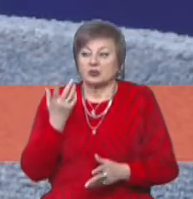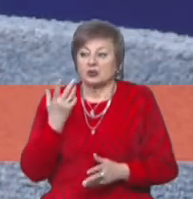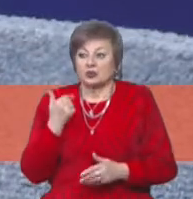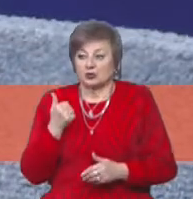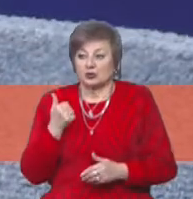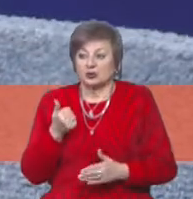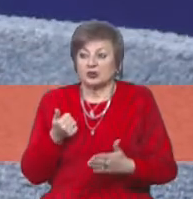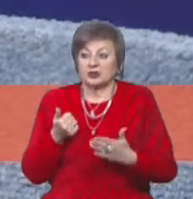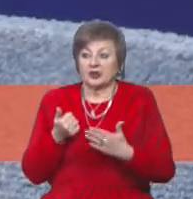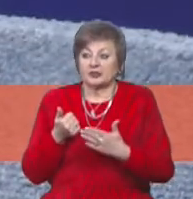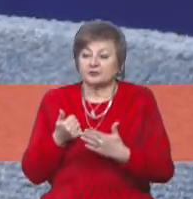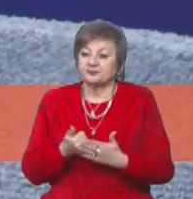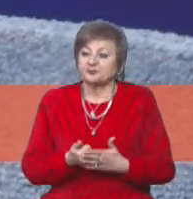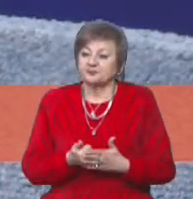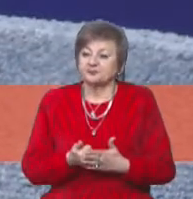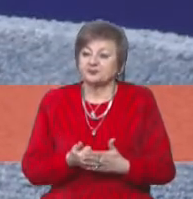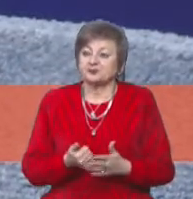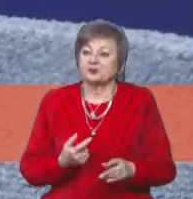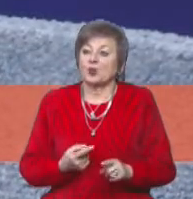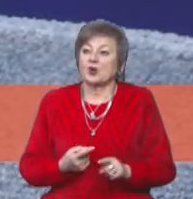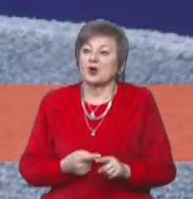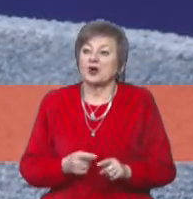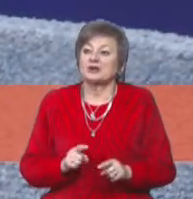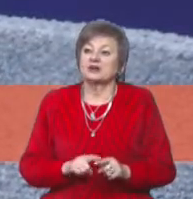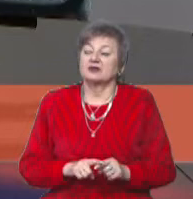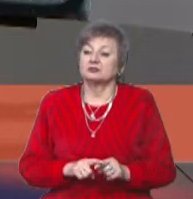до того посту, я вже